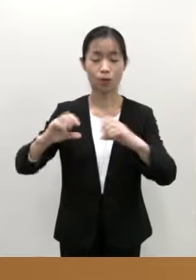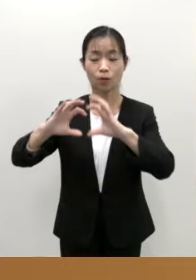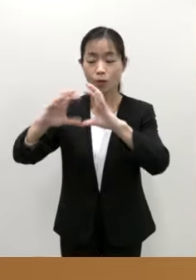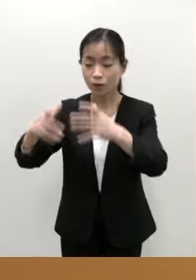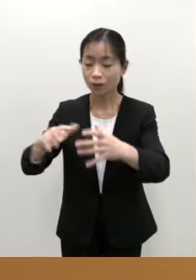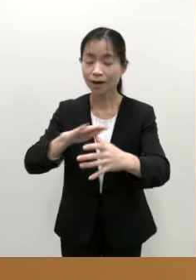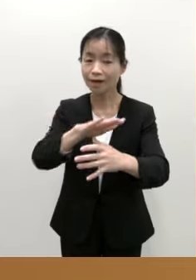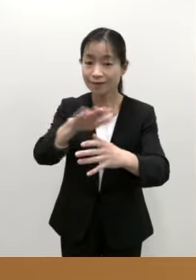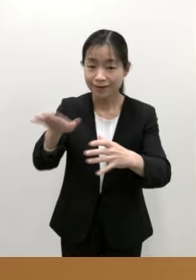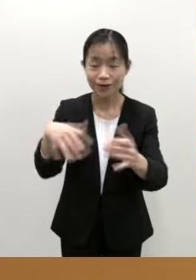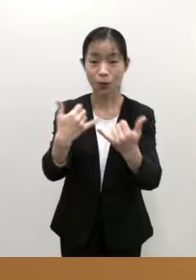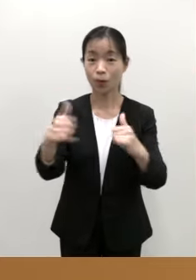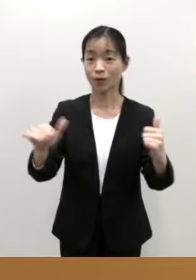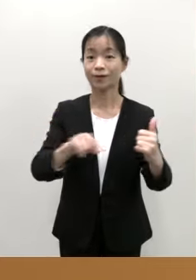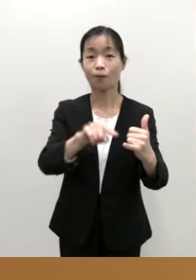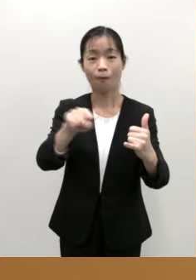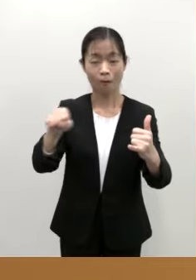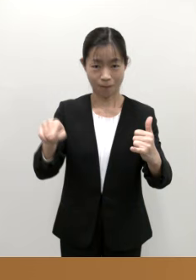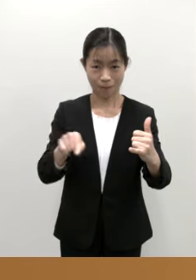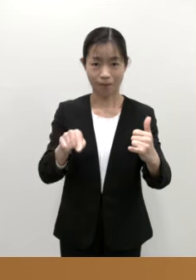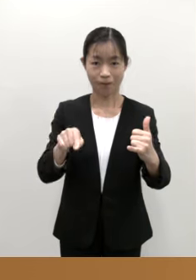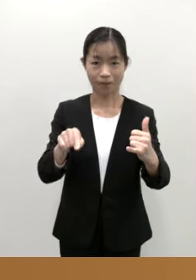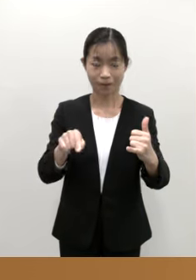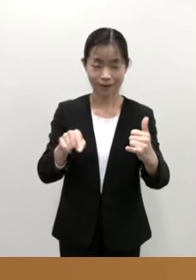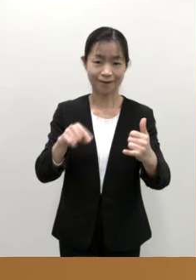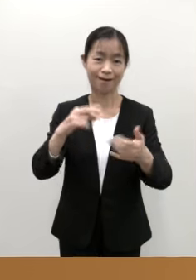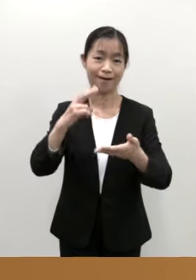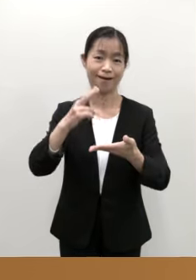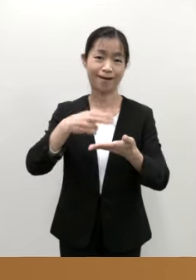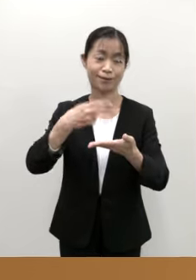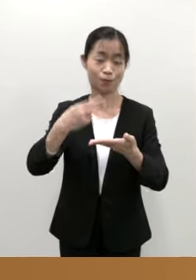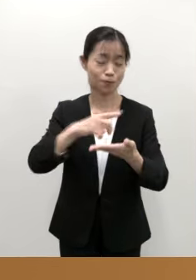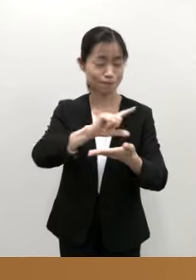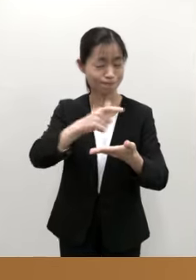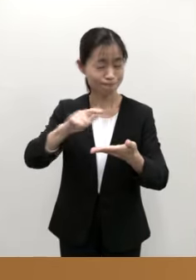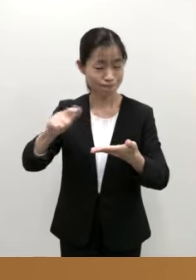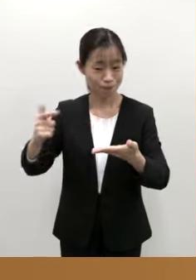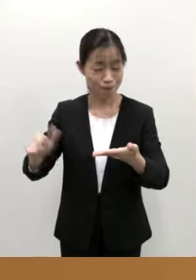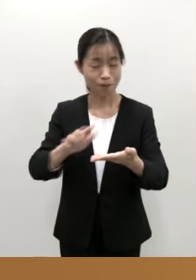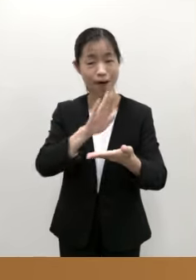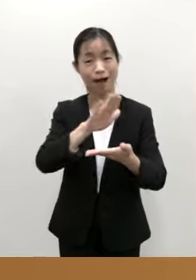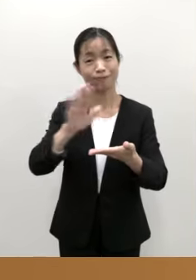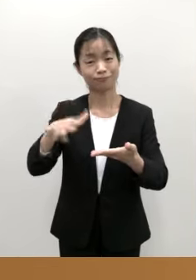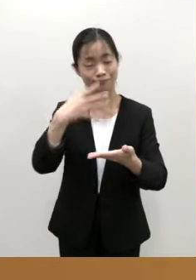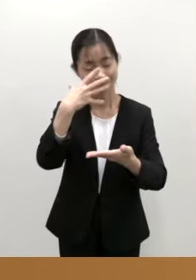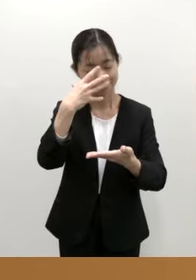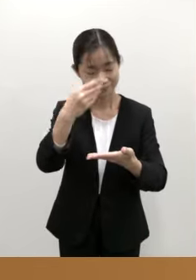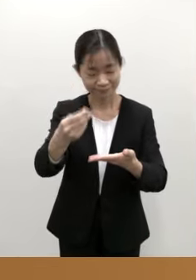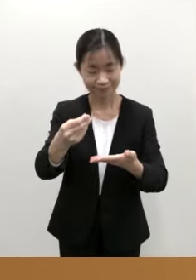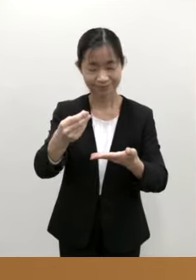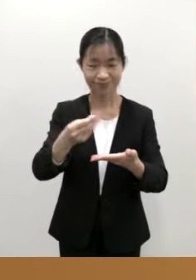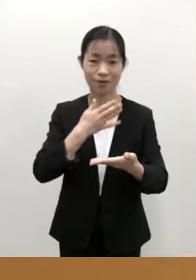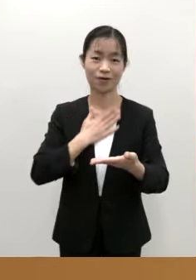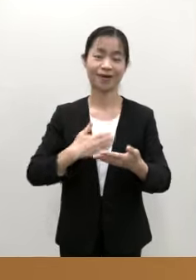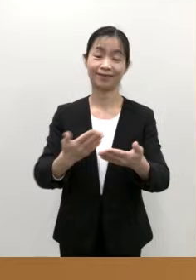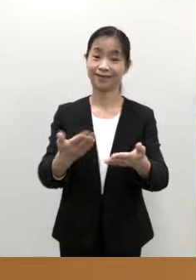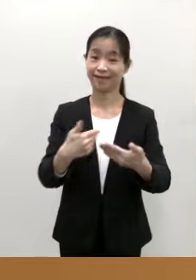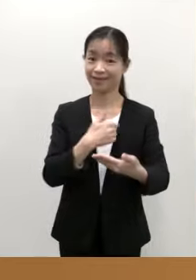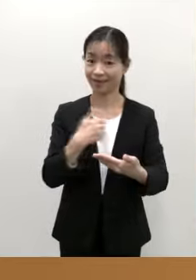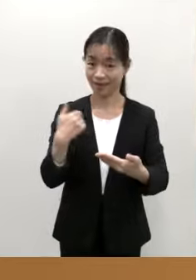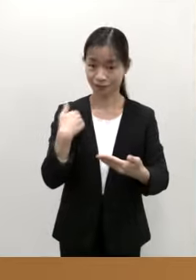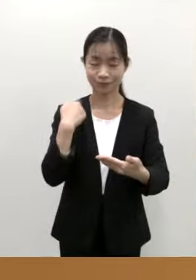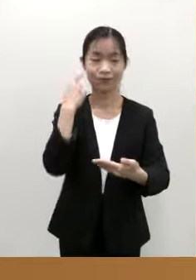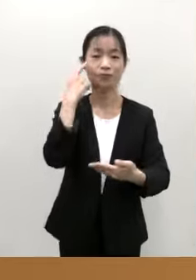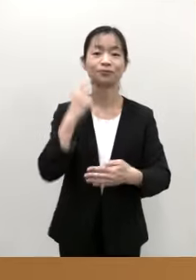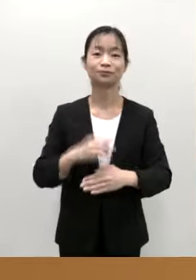た国内外からの訪れる方々に対して多彩な食の魅力を実感していただけるものと